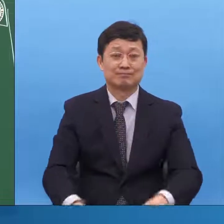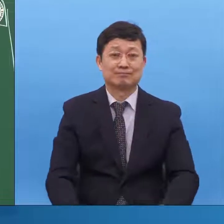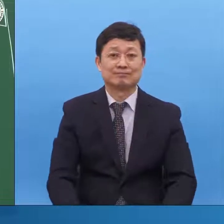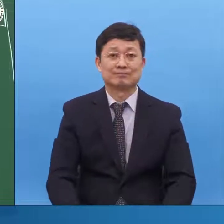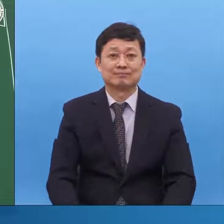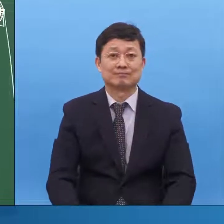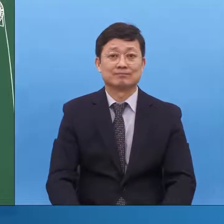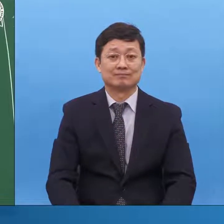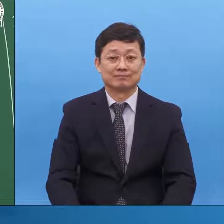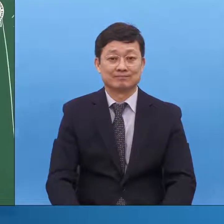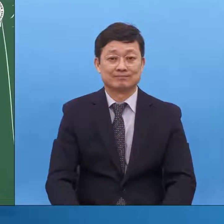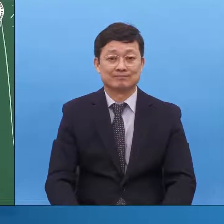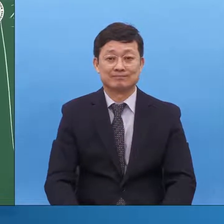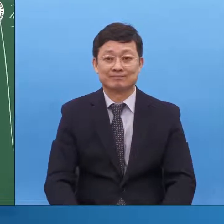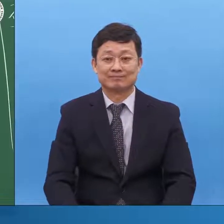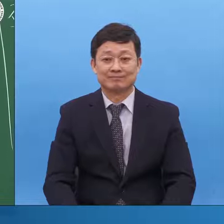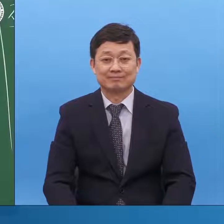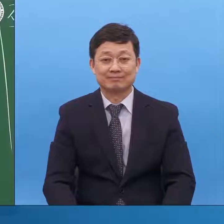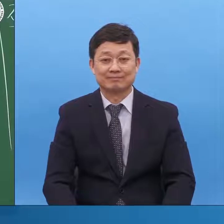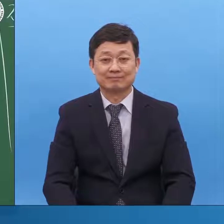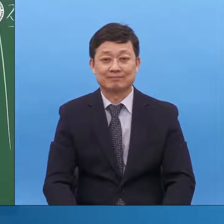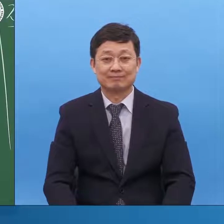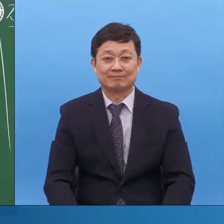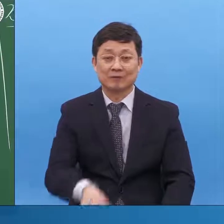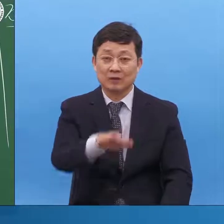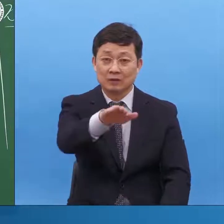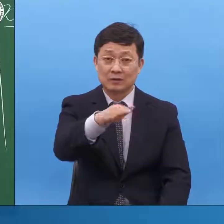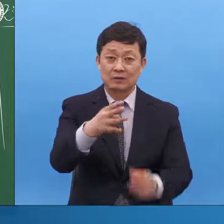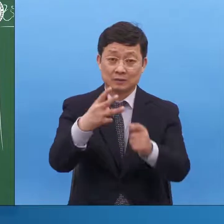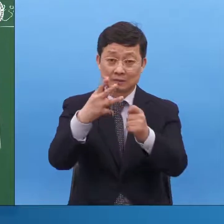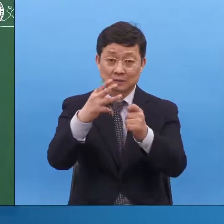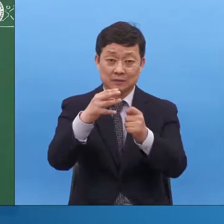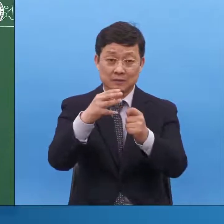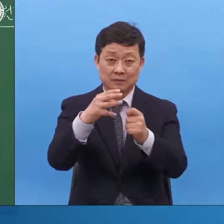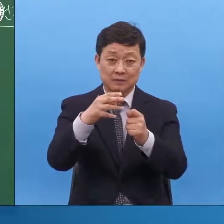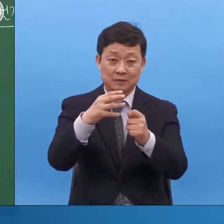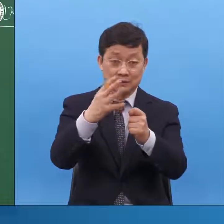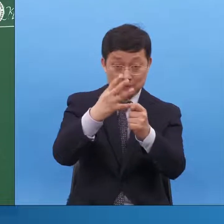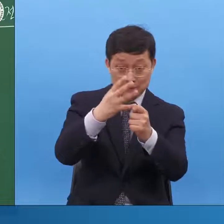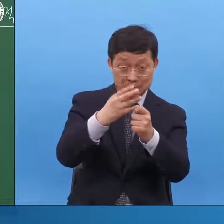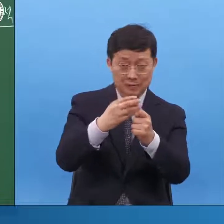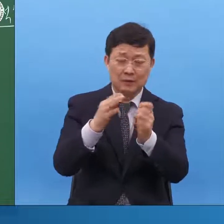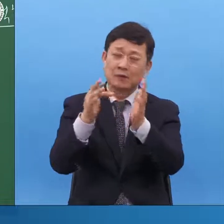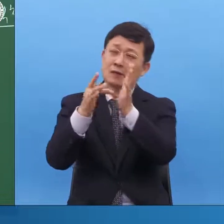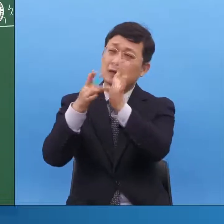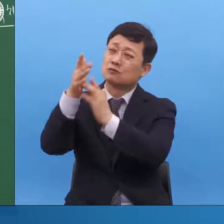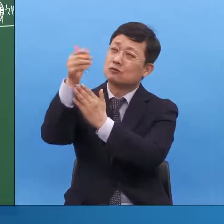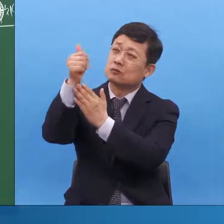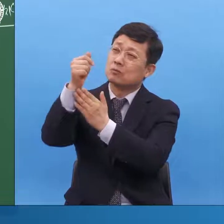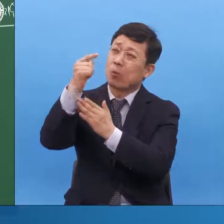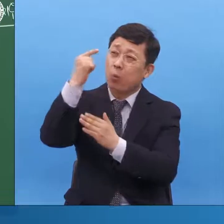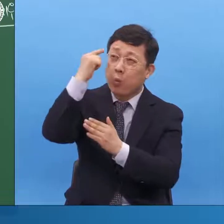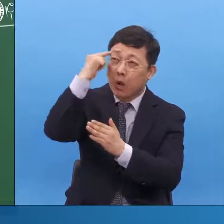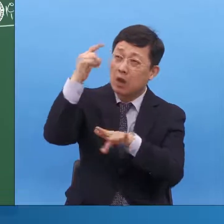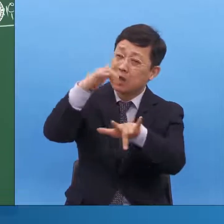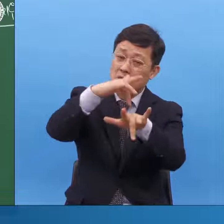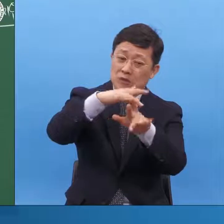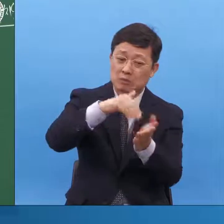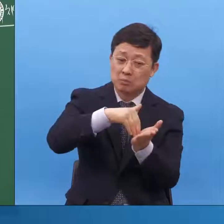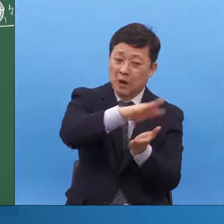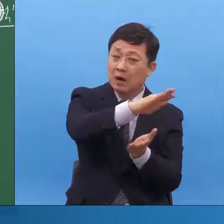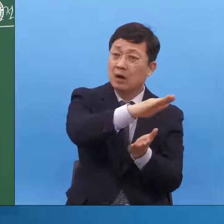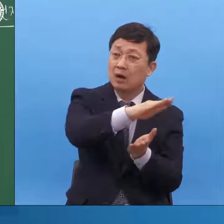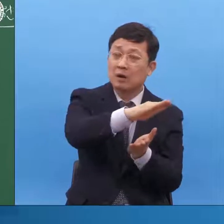왜 예수님은 귀신 쫓아냈을까요? why did Jesus cast out demons? 이런 걸 여러분 알고 있어야 돼요. You need to know these kinds of